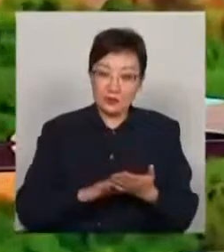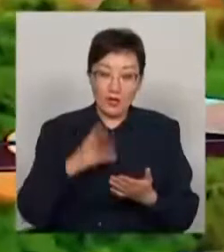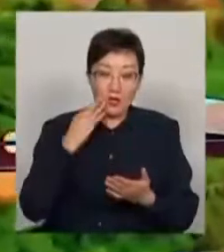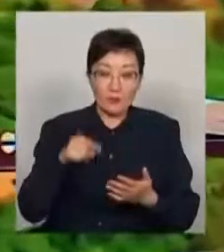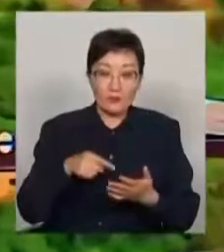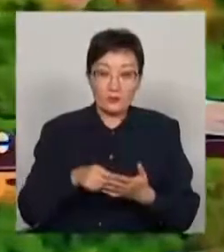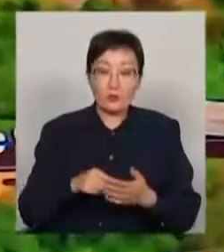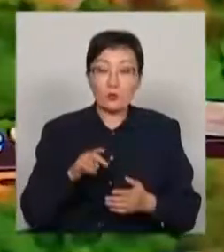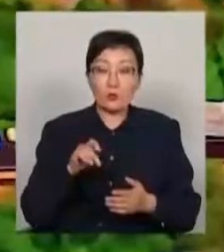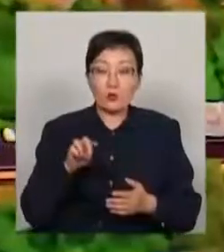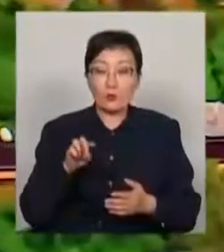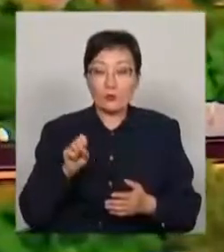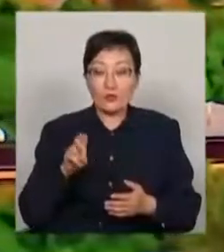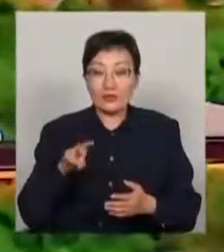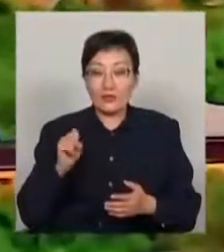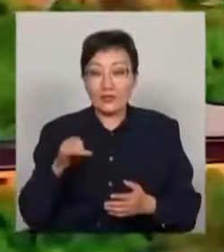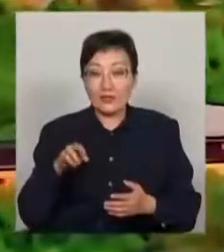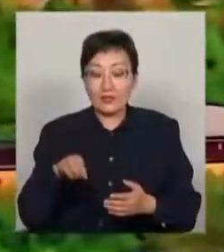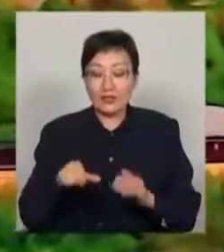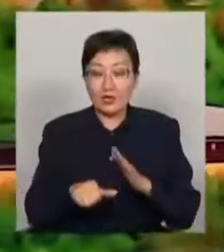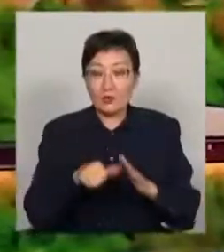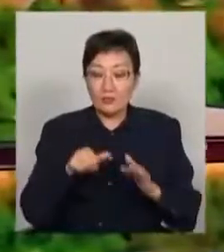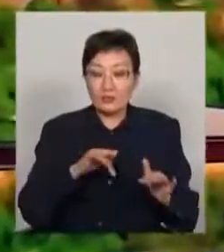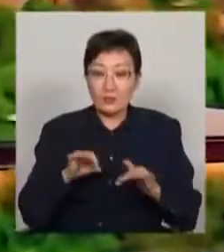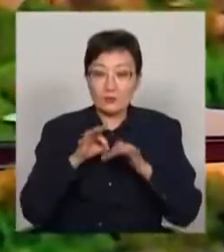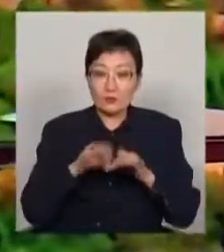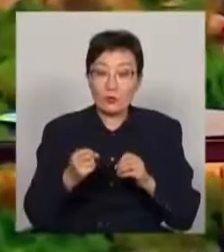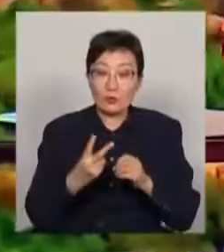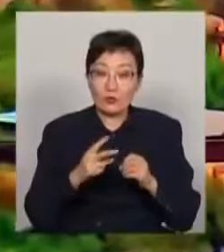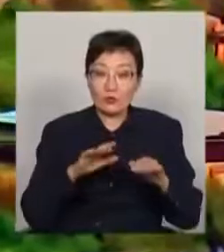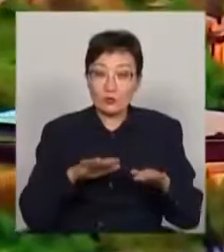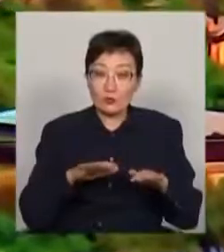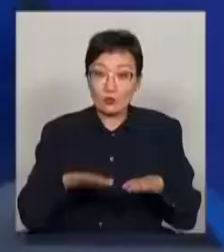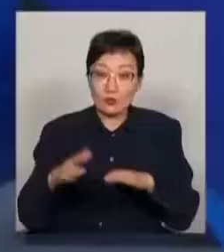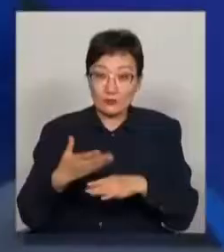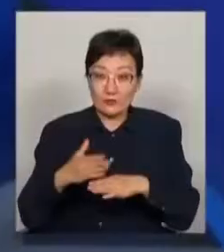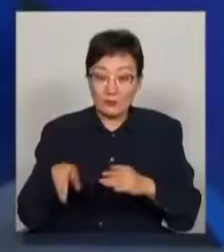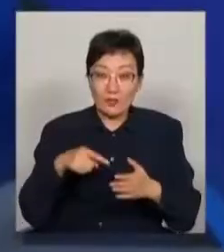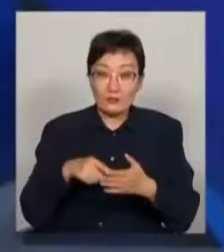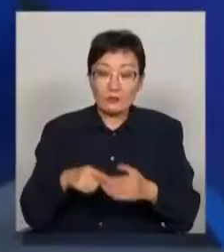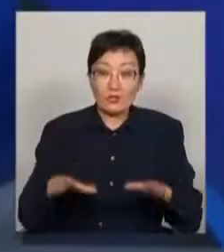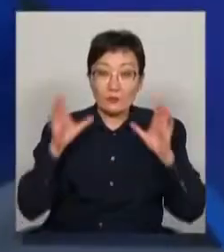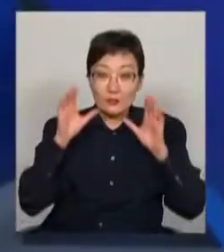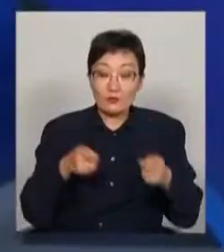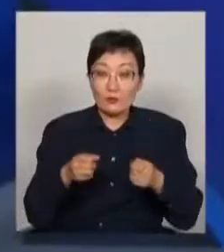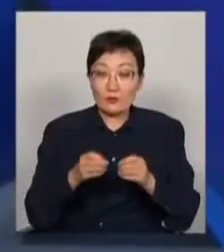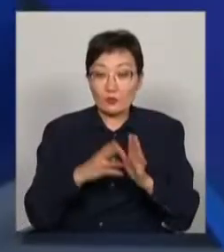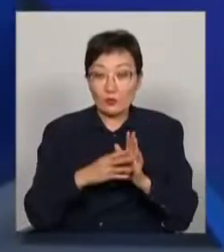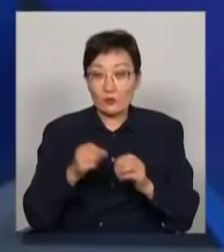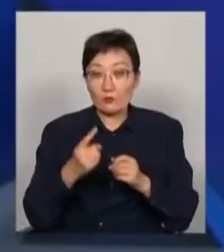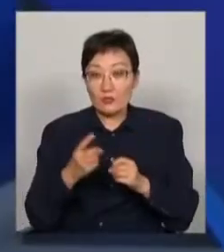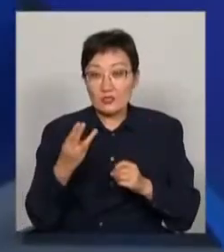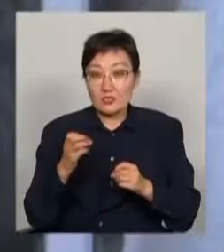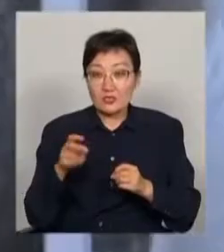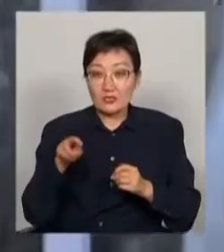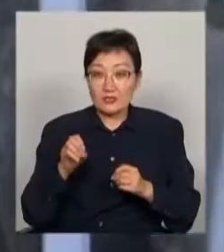Алматыда Құрбан айтқа құрбандық шалу рәсімін жасау үшін 13 орын бөлінді. Қаланың бас имамы 9 мен 11 шілде аралығында